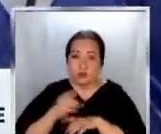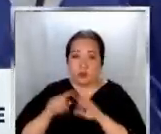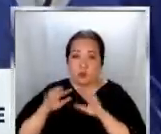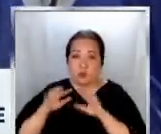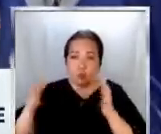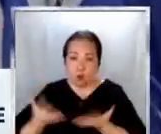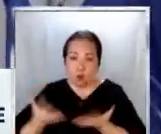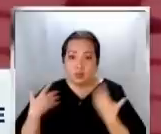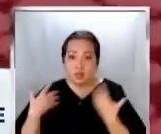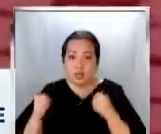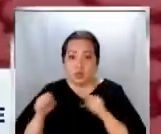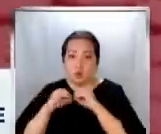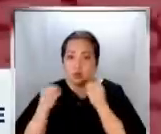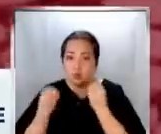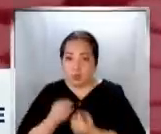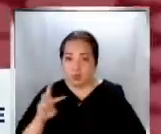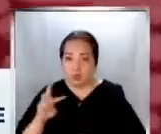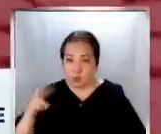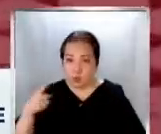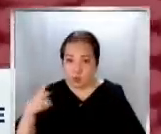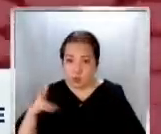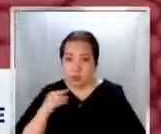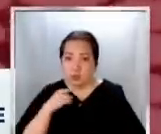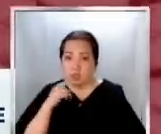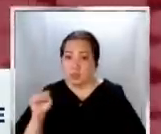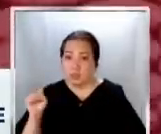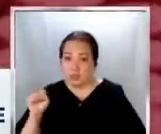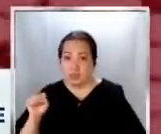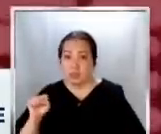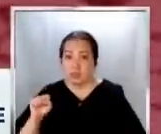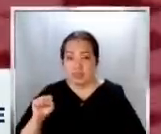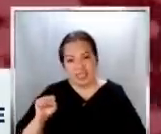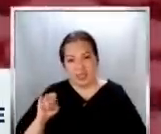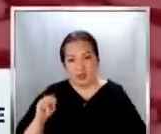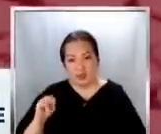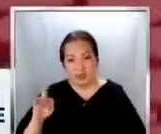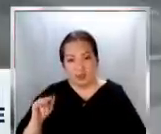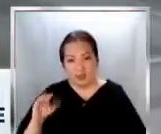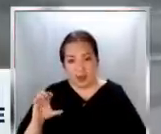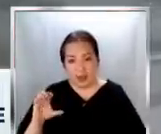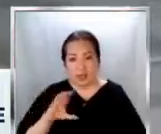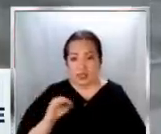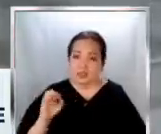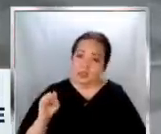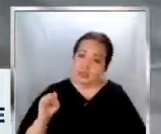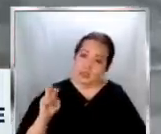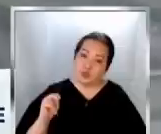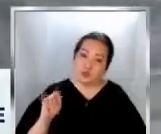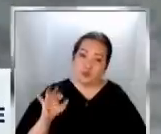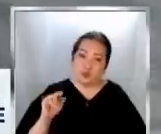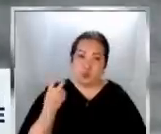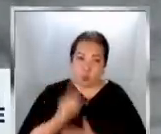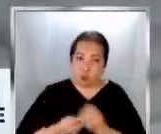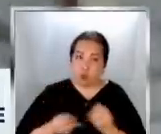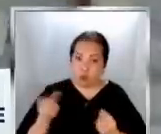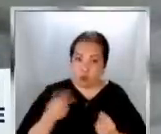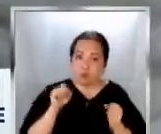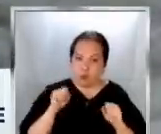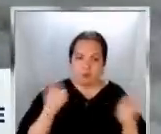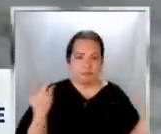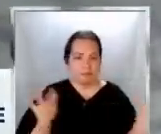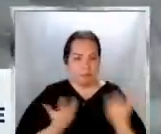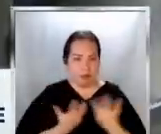na ng datos ang Sinovac at Sinopharm na nagpapakitang ang level ng bisa ng kanilang mga bakuna ay compatible sa requirement